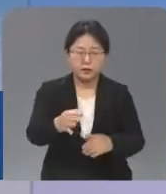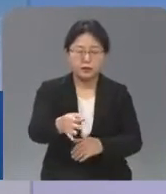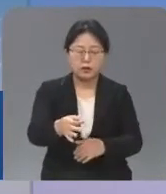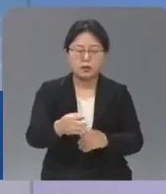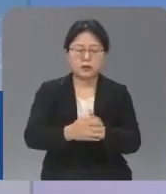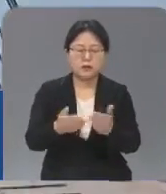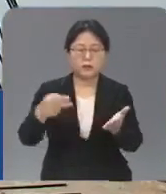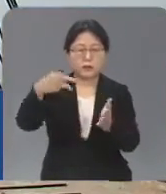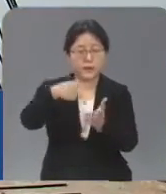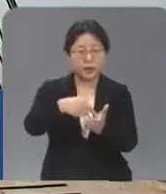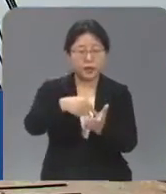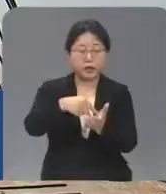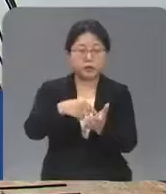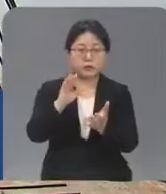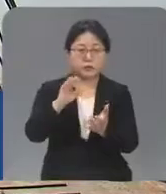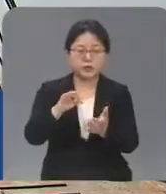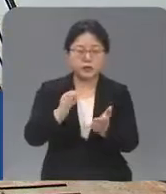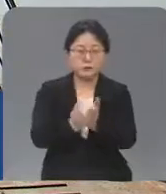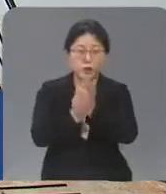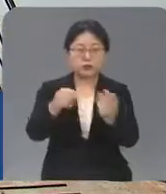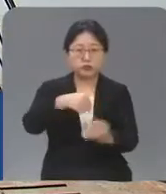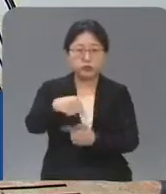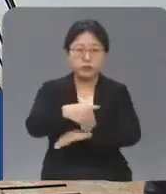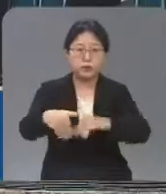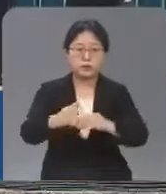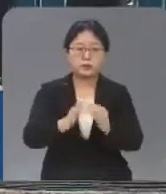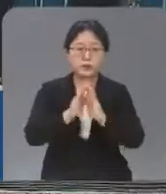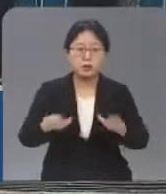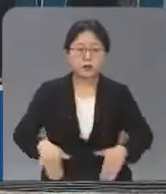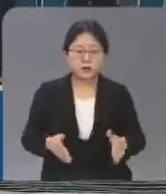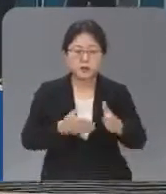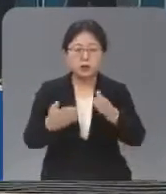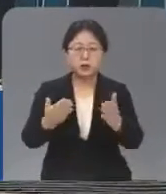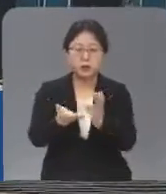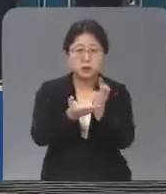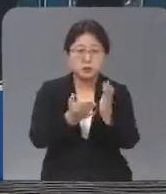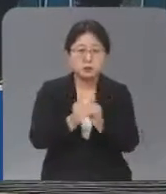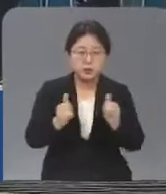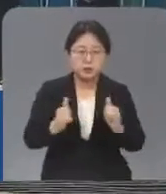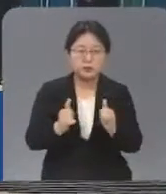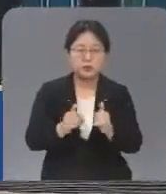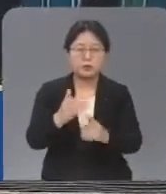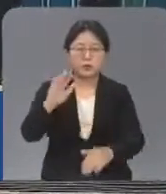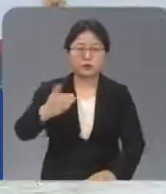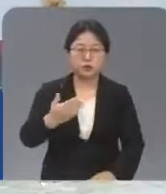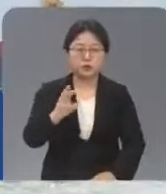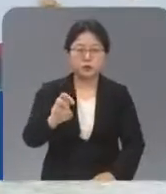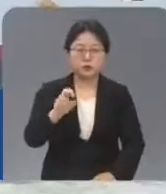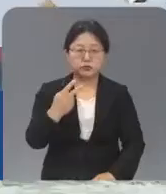프로배구에 합류했고 지난달 광주와 연고지 협약을 체결했습니다.